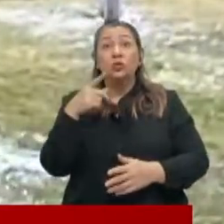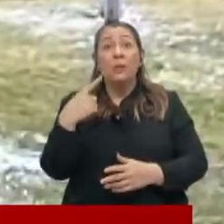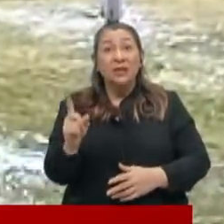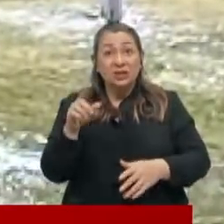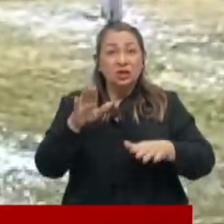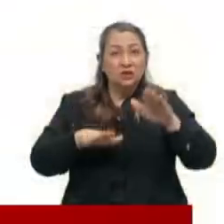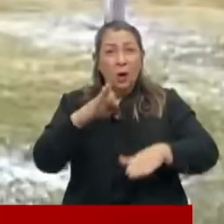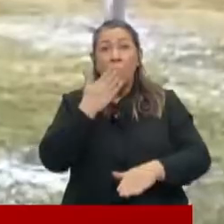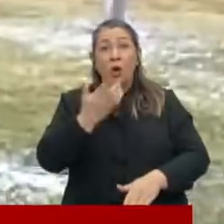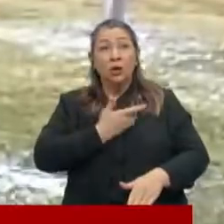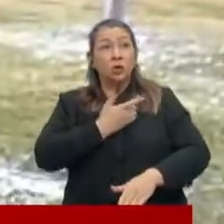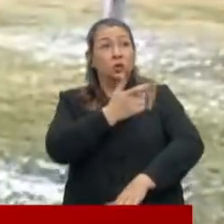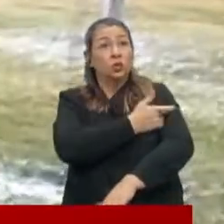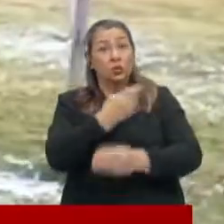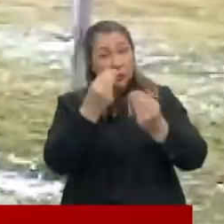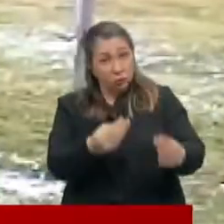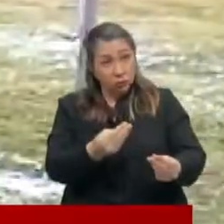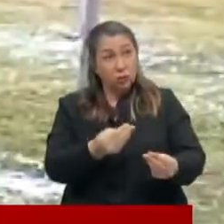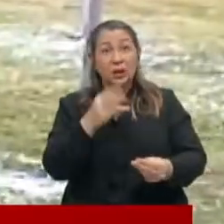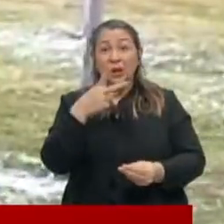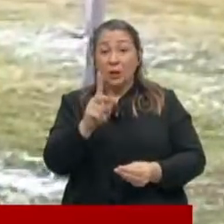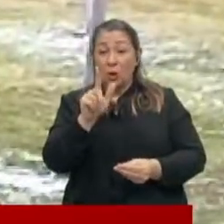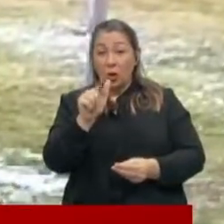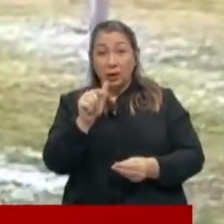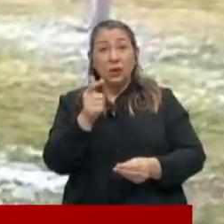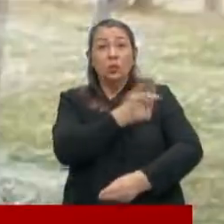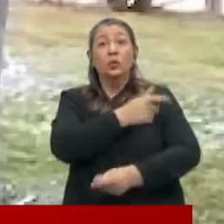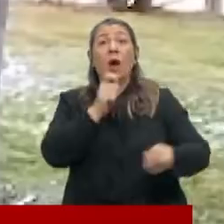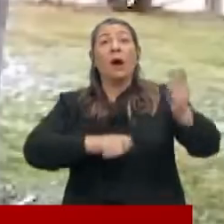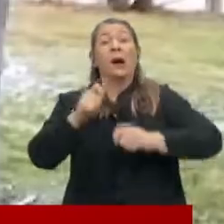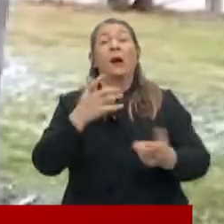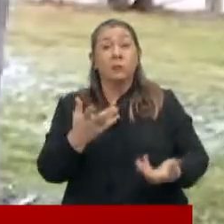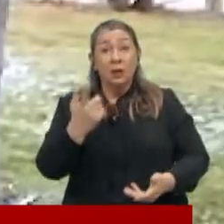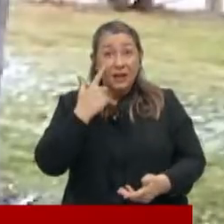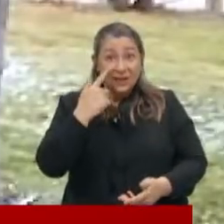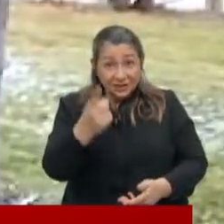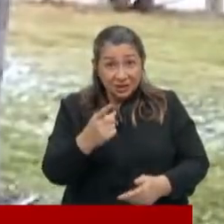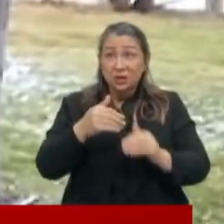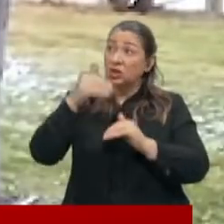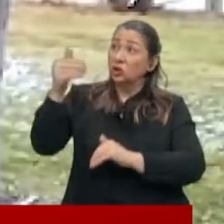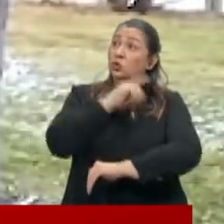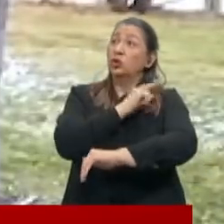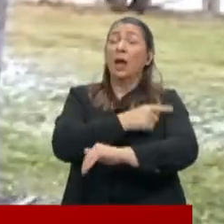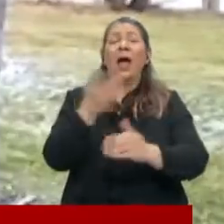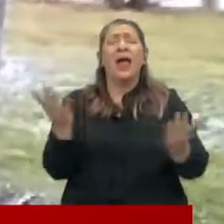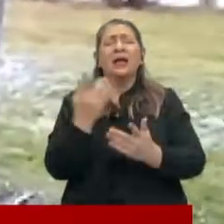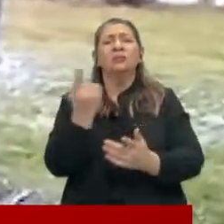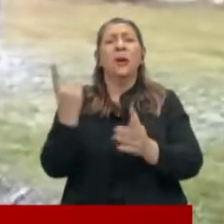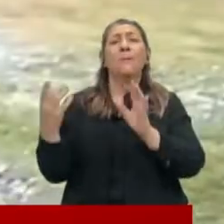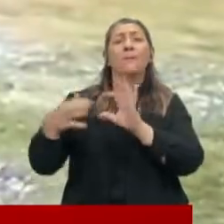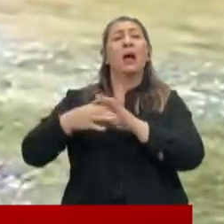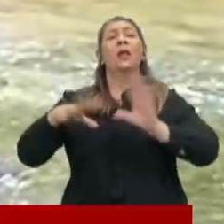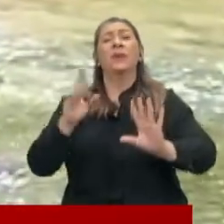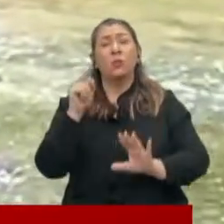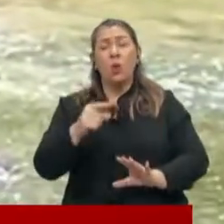civarında öğrenciye yurt verebiliyorsunuz. 2016'dan beri yurt yapmamışsınız. Devletseniz dış güçlere başka bir şey, herhangi bir şeye bağlamadan